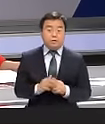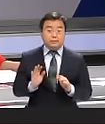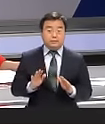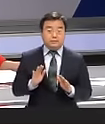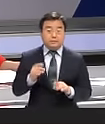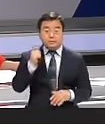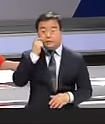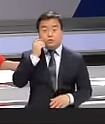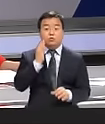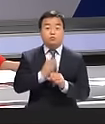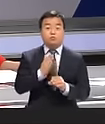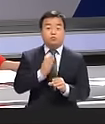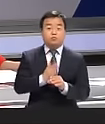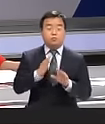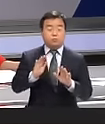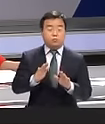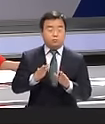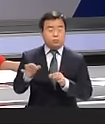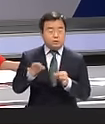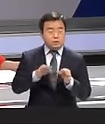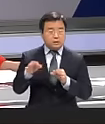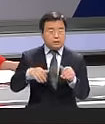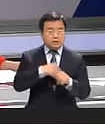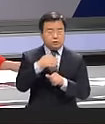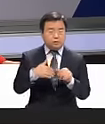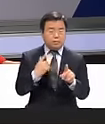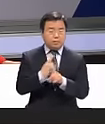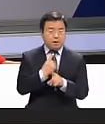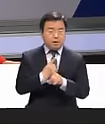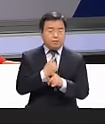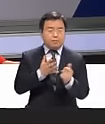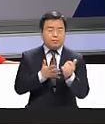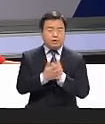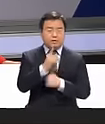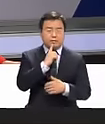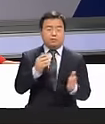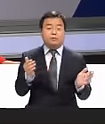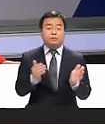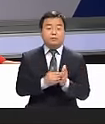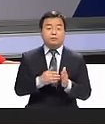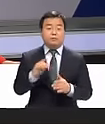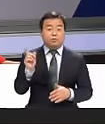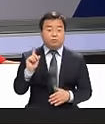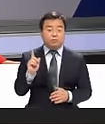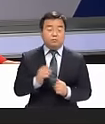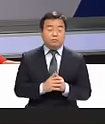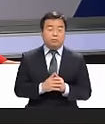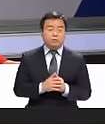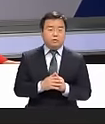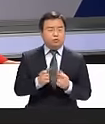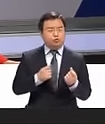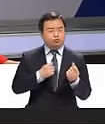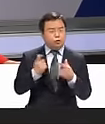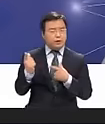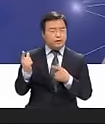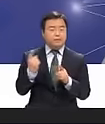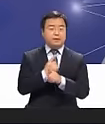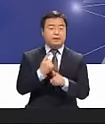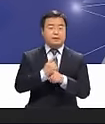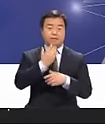하면서 충무로의 네. 트렌드 변화를 반영했다 이런 얘기도 나오고 있어요. 그러니까 트렌드가 지금 바뀐다고 할 수도 있는